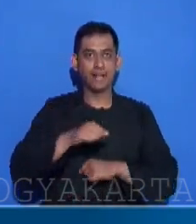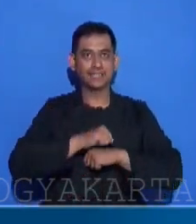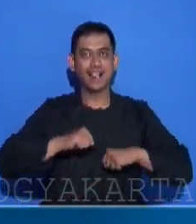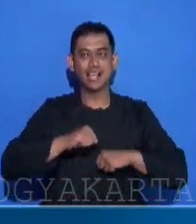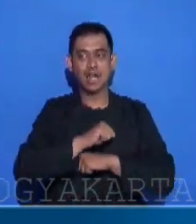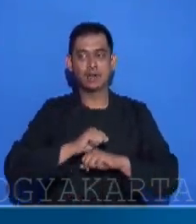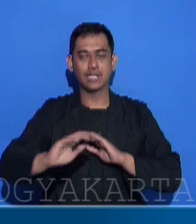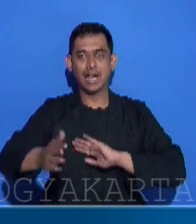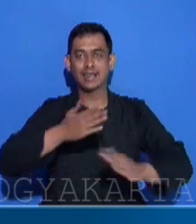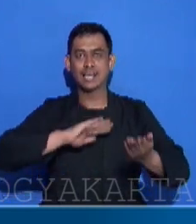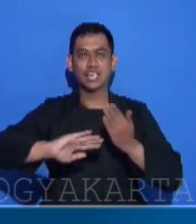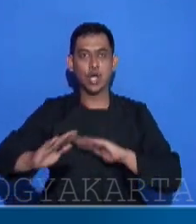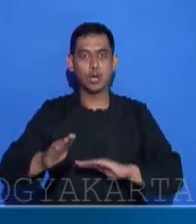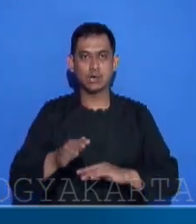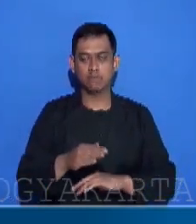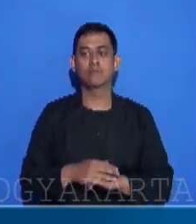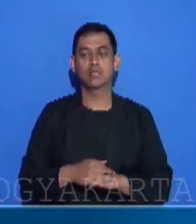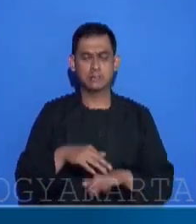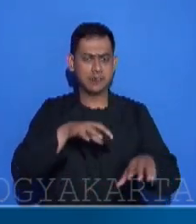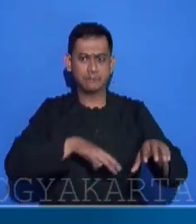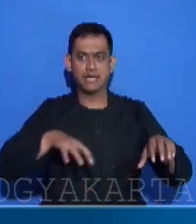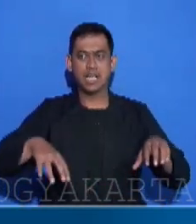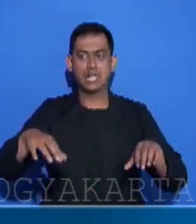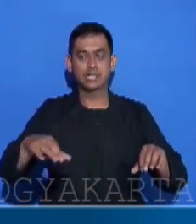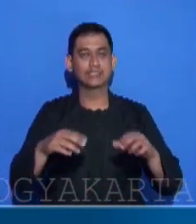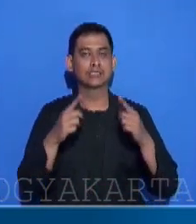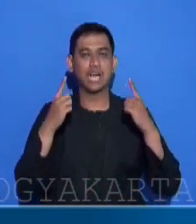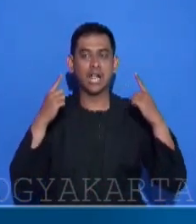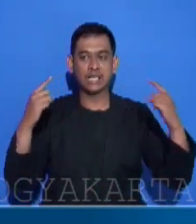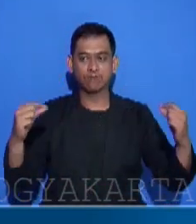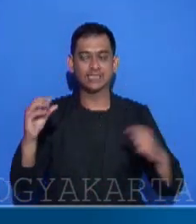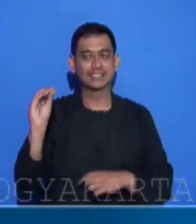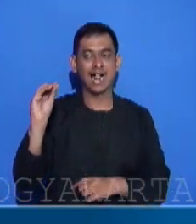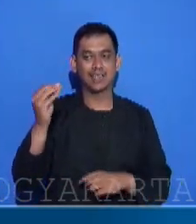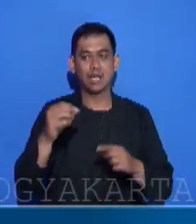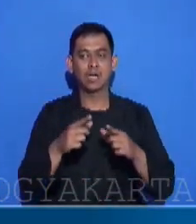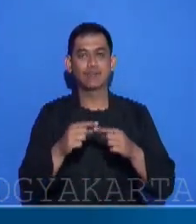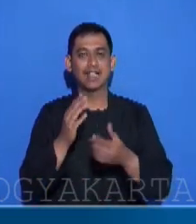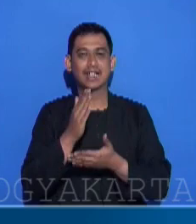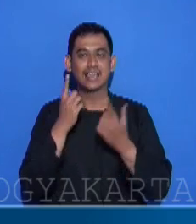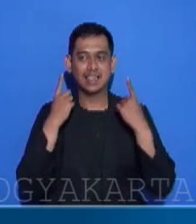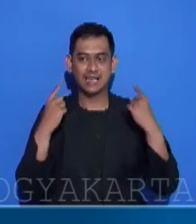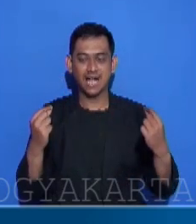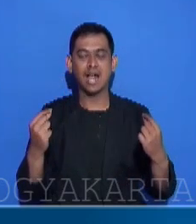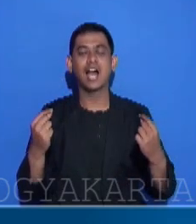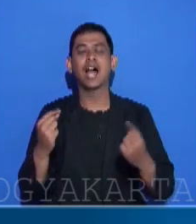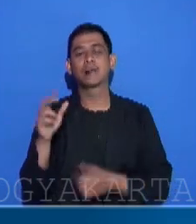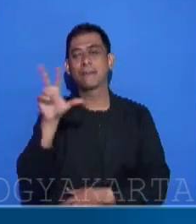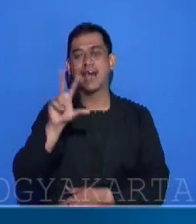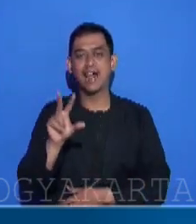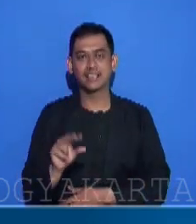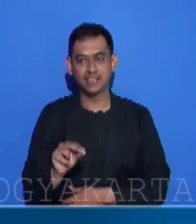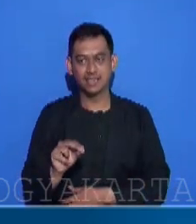berasal dari dojang-dojang yang ada di pulau Jawa seperti Diki Jakarta Jawa Tengah Jawa Barat Banten dan Jawa